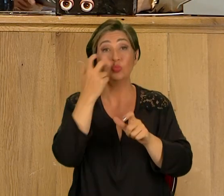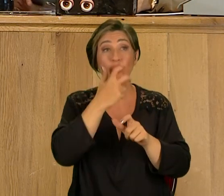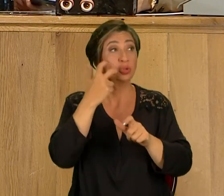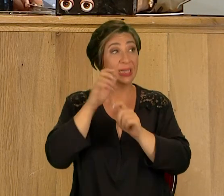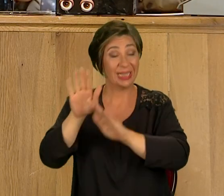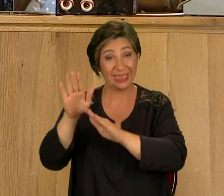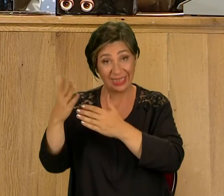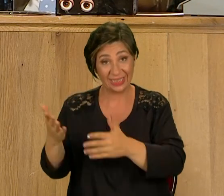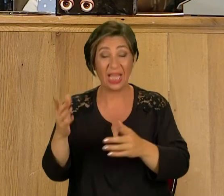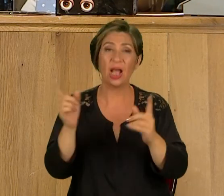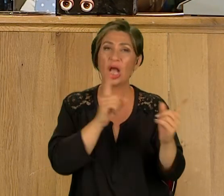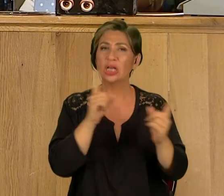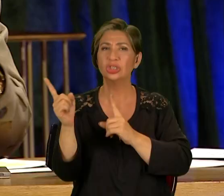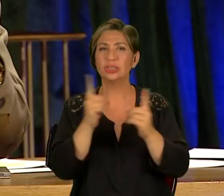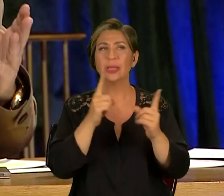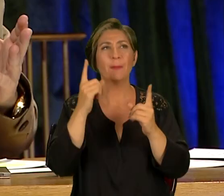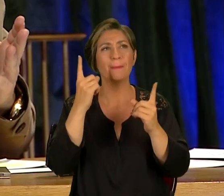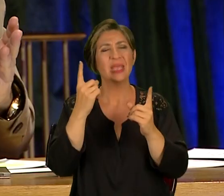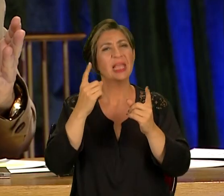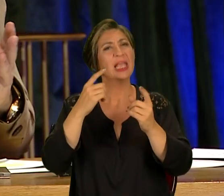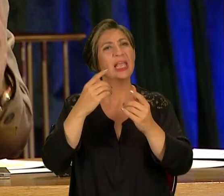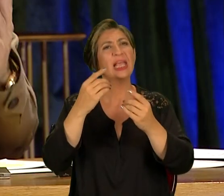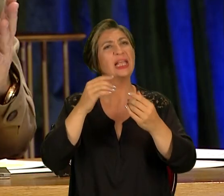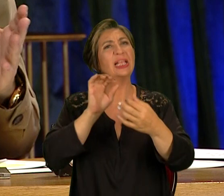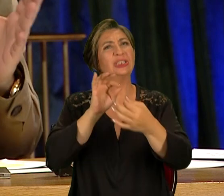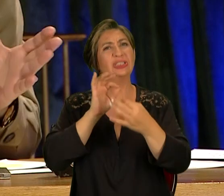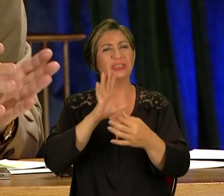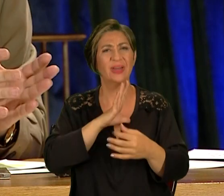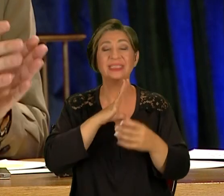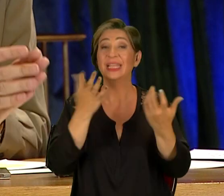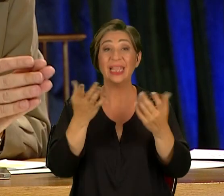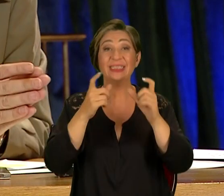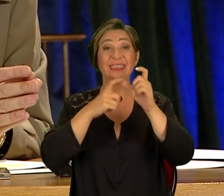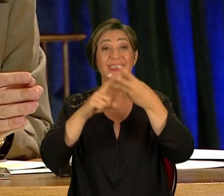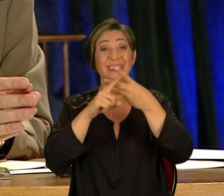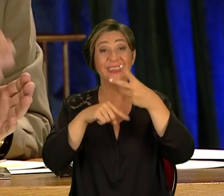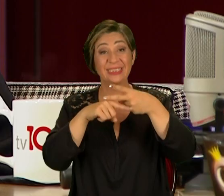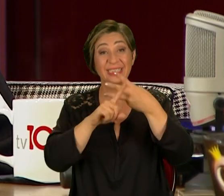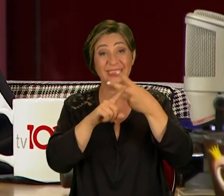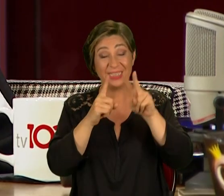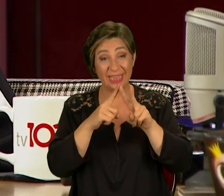müziğini destekledin. Karşılıklı bir ilişkiniz var. Çünkü Sezen Aksu